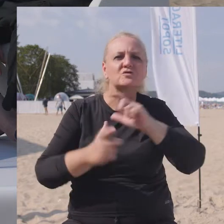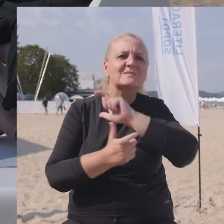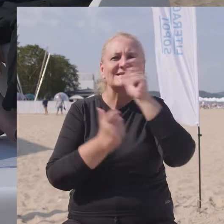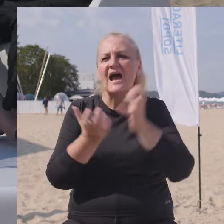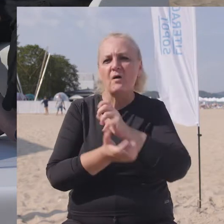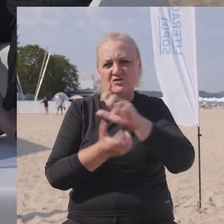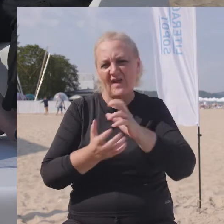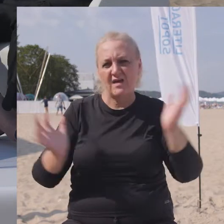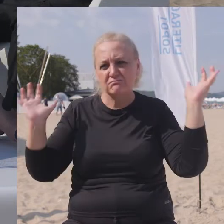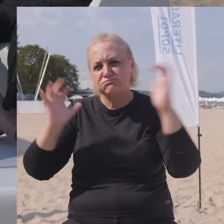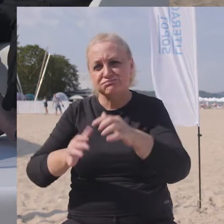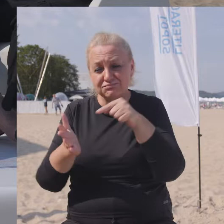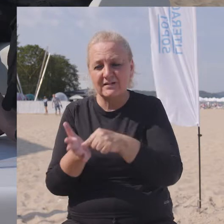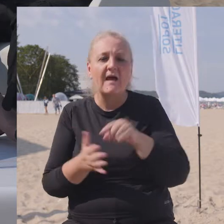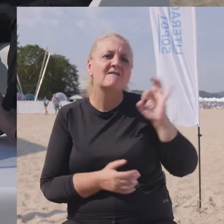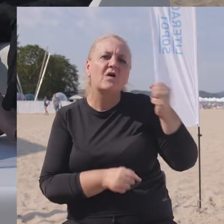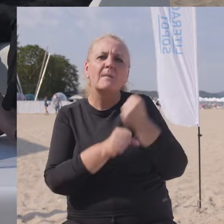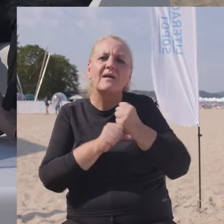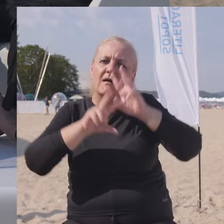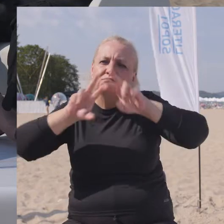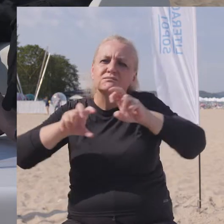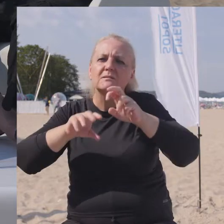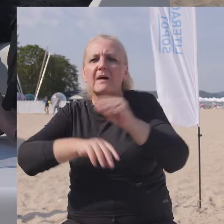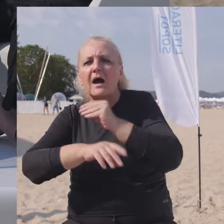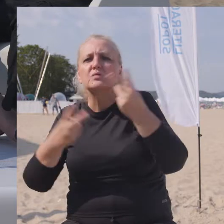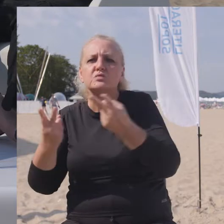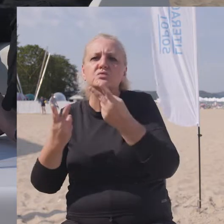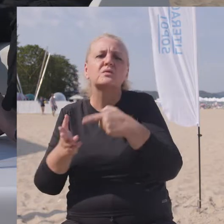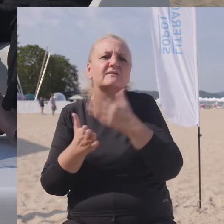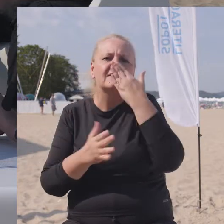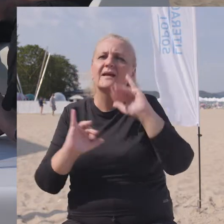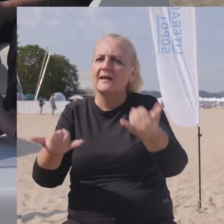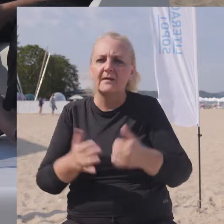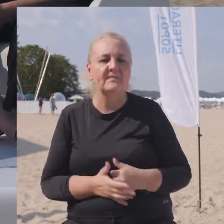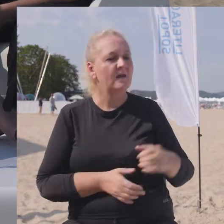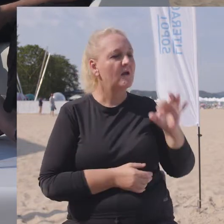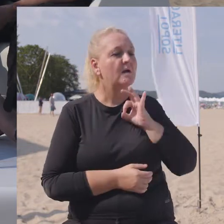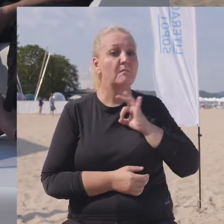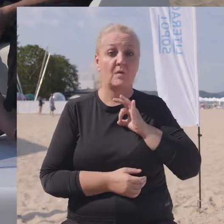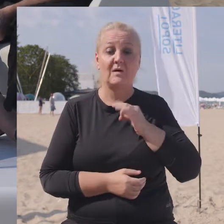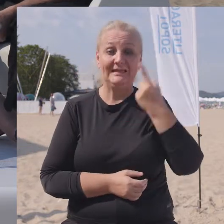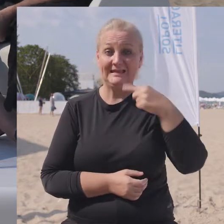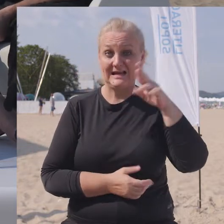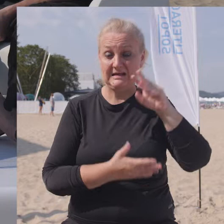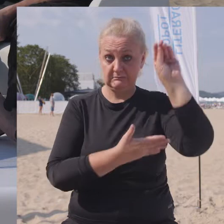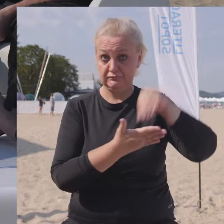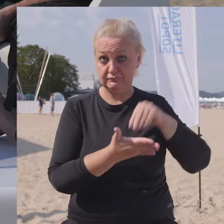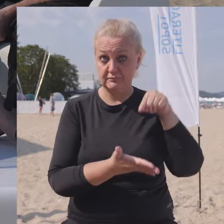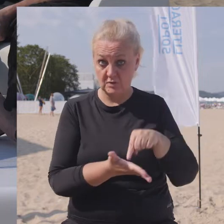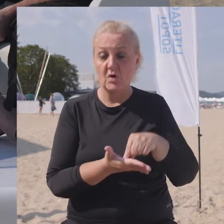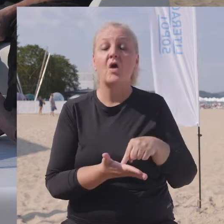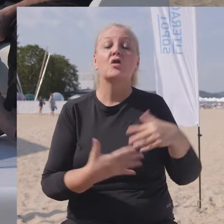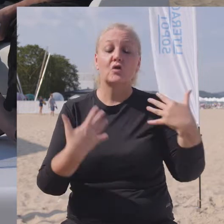świata. Jak wyglądała twoja praca nad tą częścią historii? Mój doktorat dotyczył życia